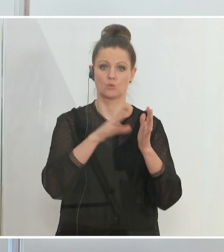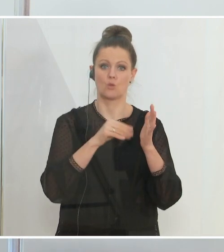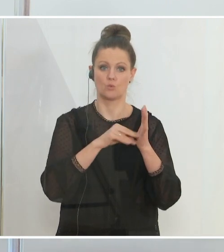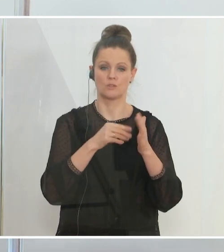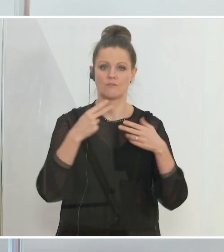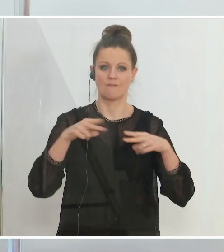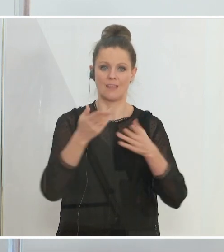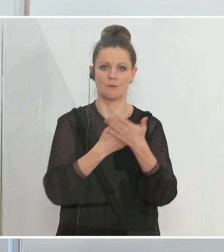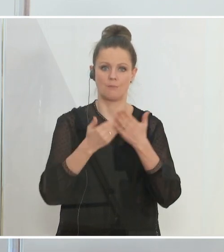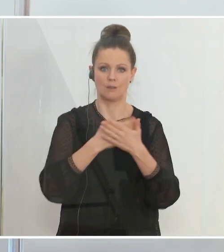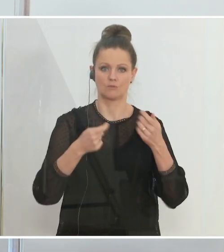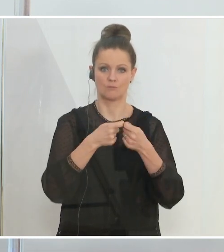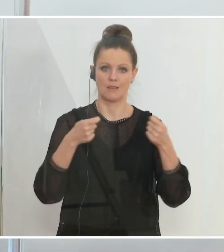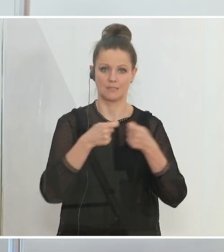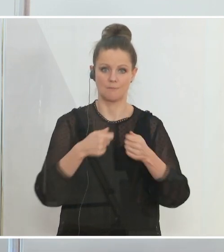Weiterbildungsmaßnahmen.